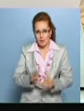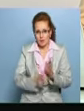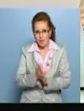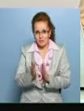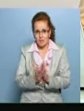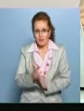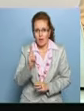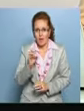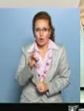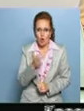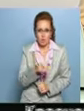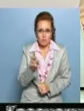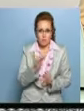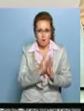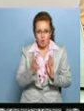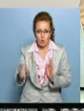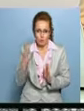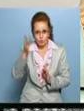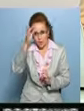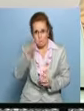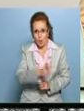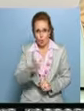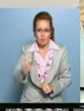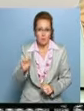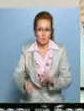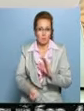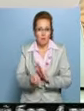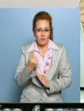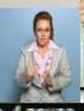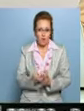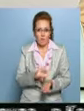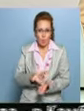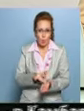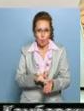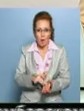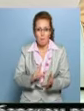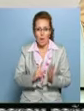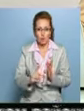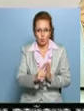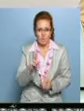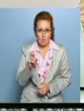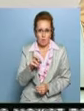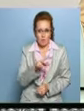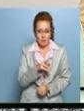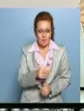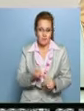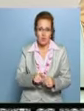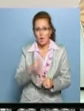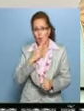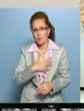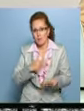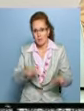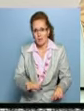четыре пруда в камбарской районе может появиться новый туристический маршрут на территории урочища валяй сейчас это излюбленное место